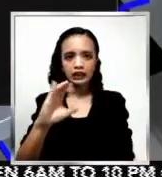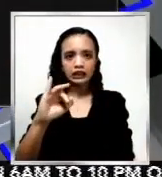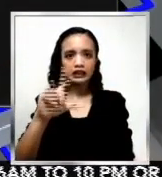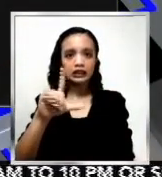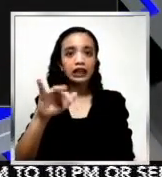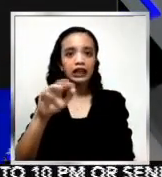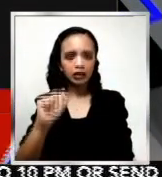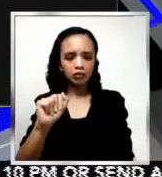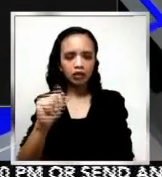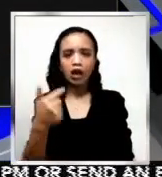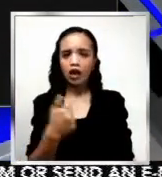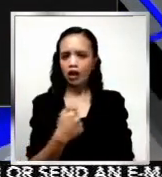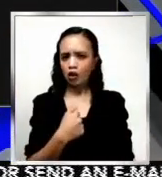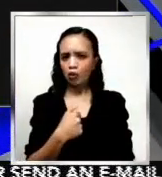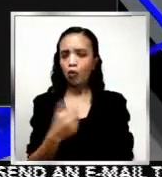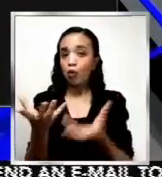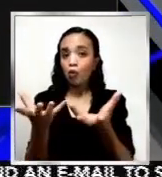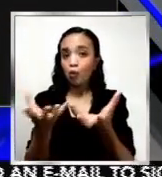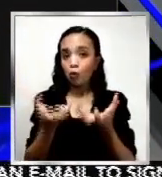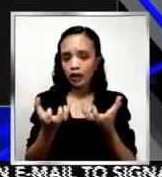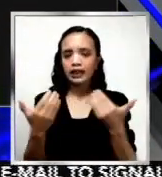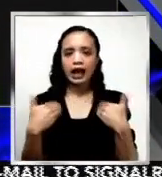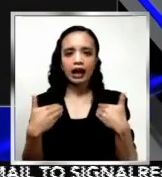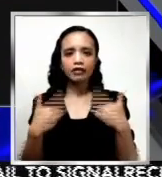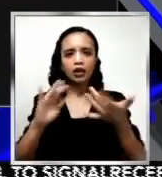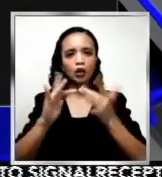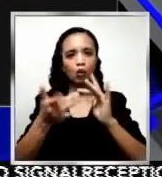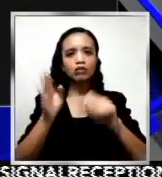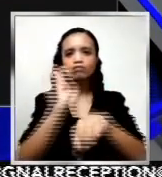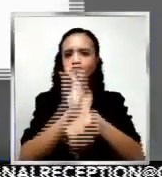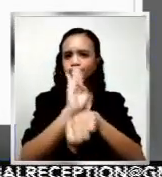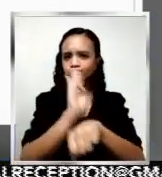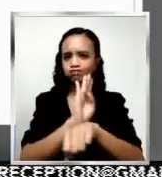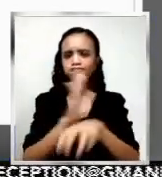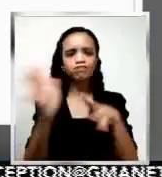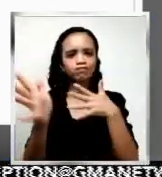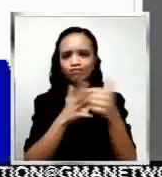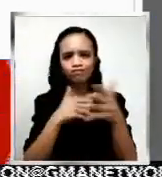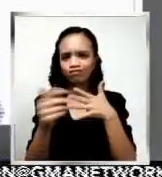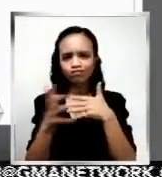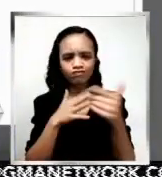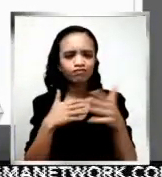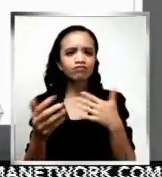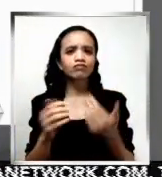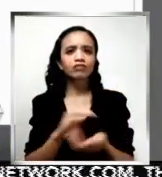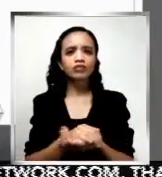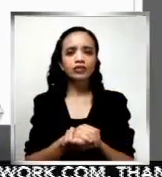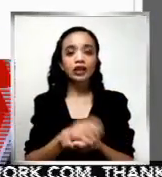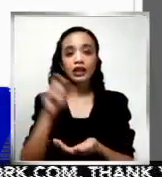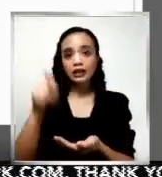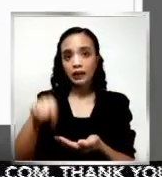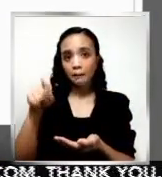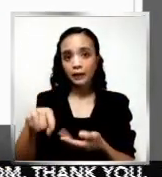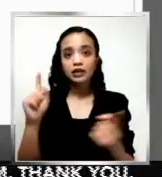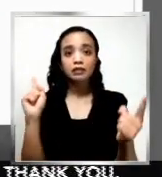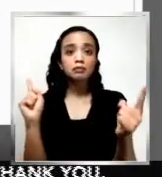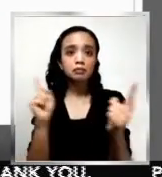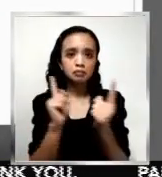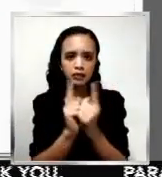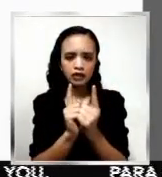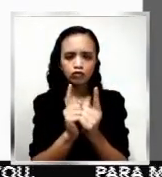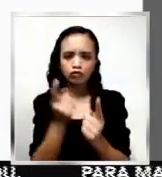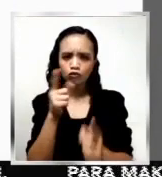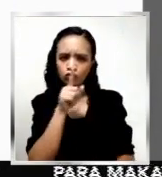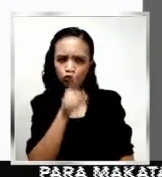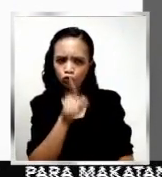ng online business na kahit po nasa loob lang po ng bayan. Meet up sana ang plano ni Joyce para matiyak ang transaksyon